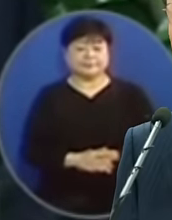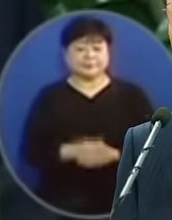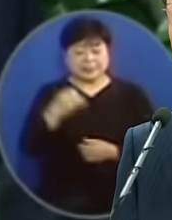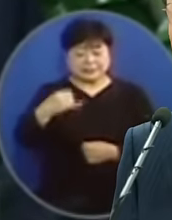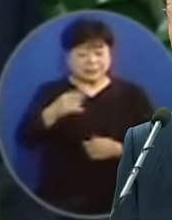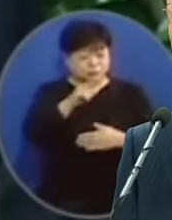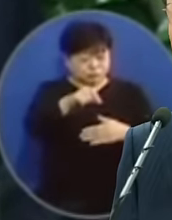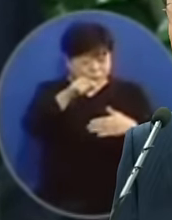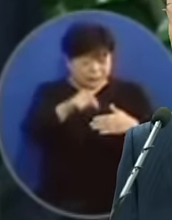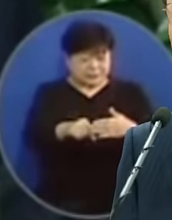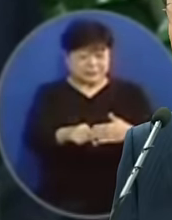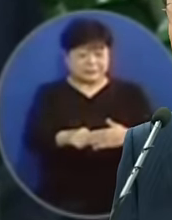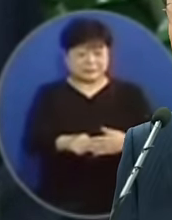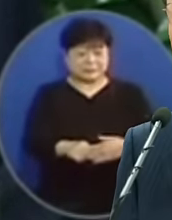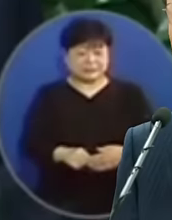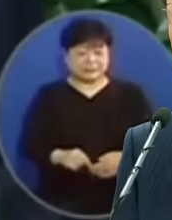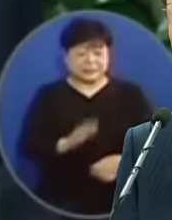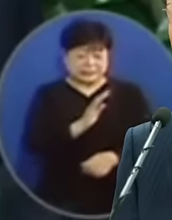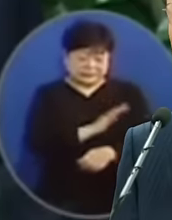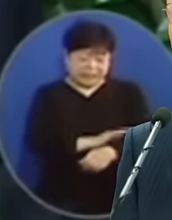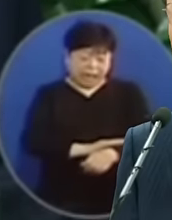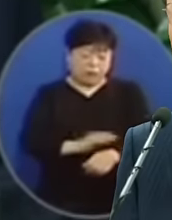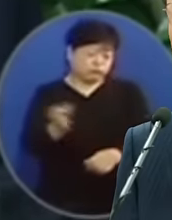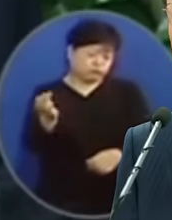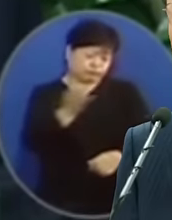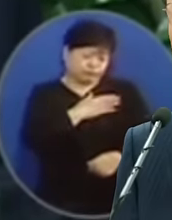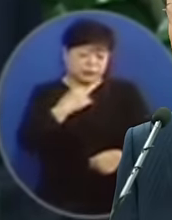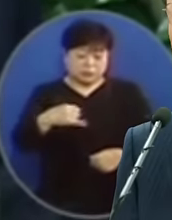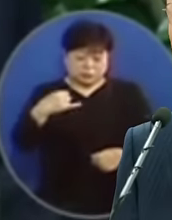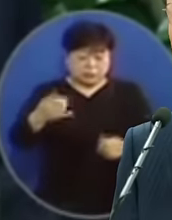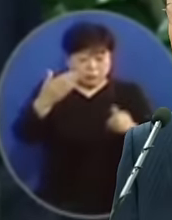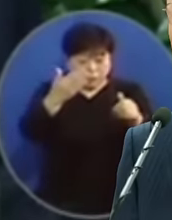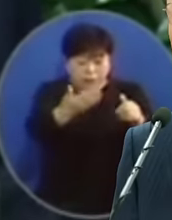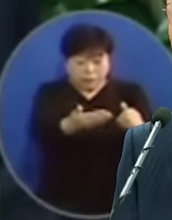자식 중에 잘 먹고 잘 입고 잘 살고 부자인 자식에게